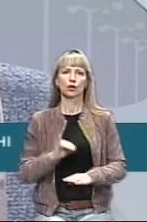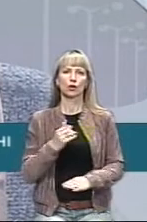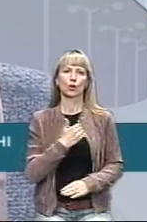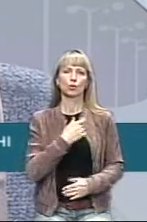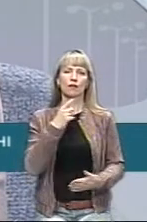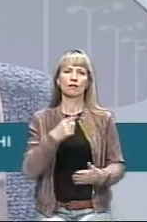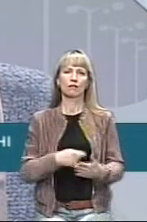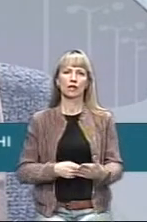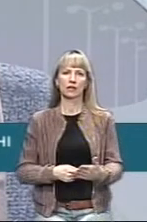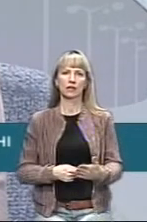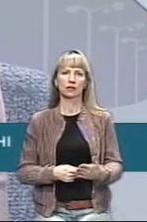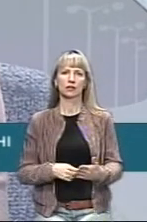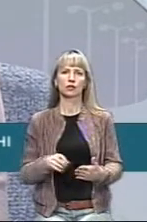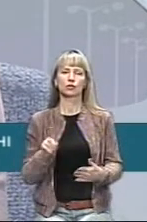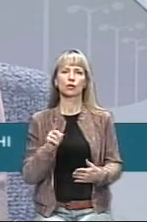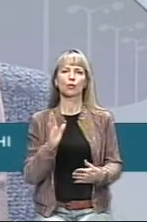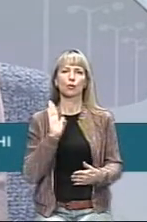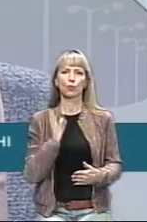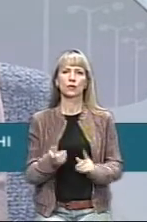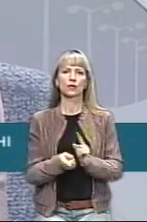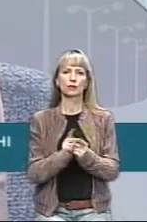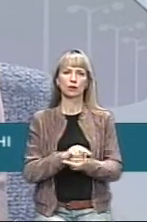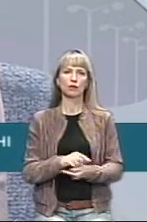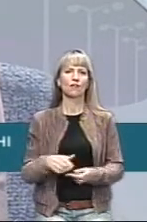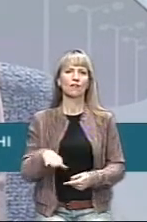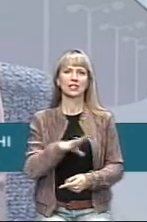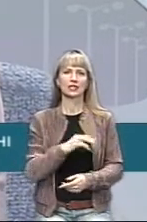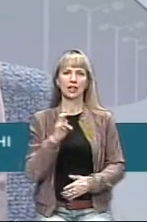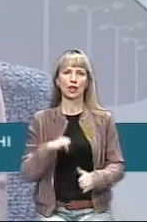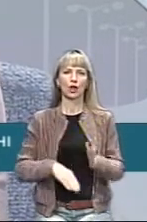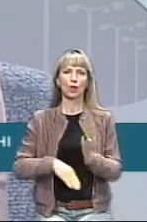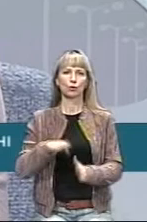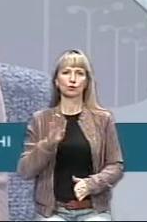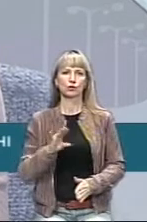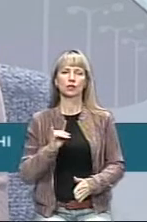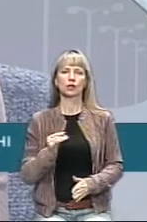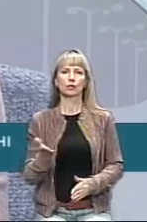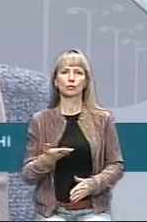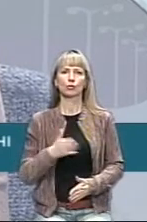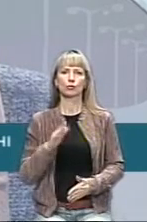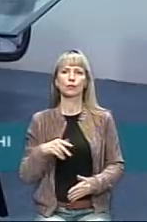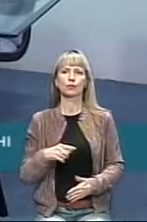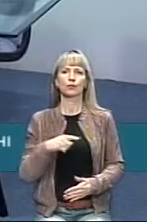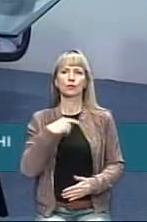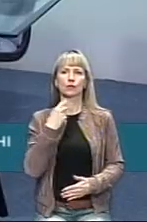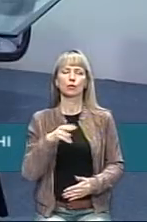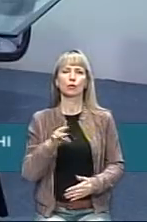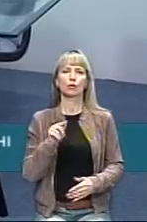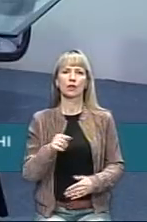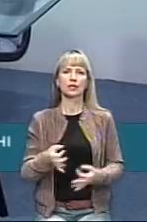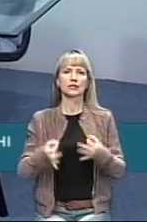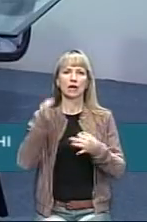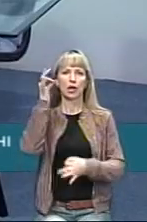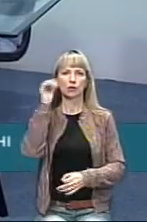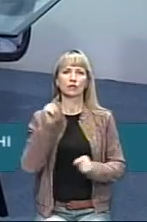вірити, що все буде змінюватися на краще і ми будемо йти. Говорити про них, згадувати